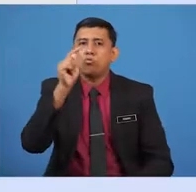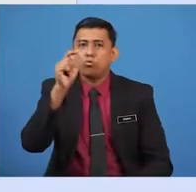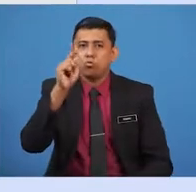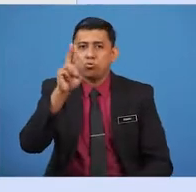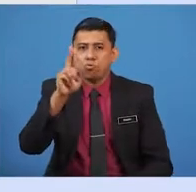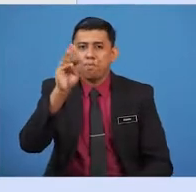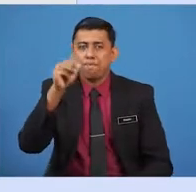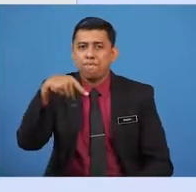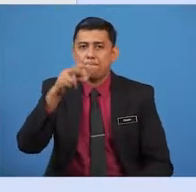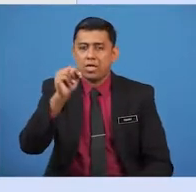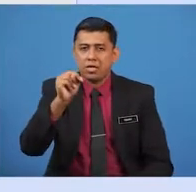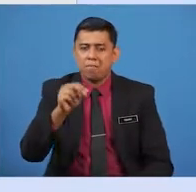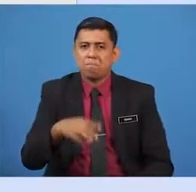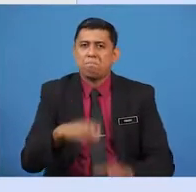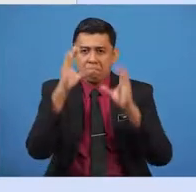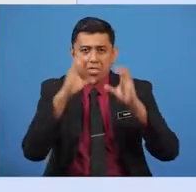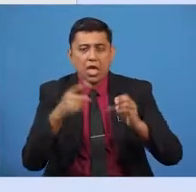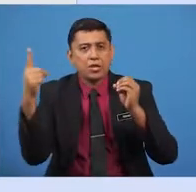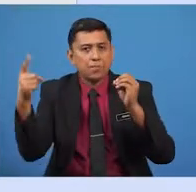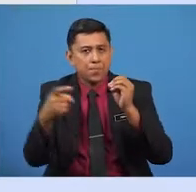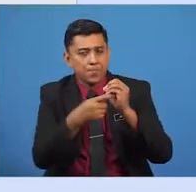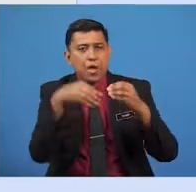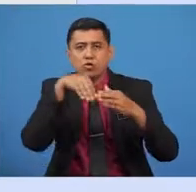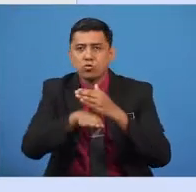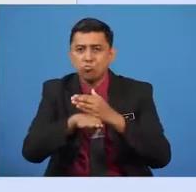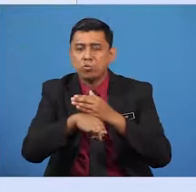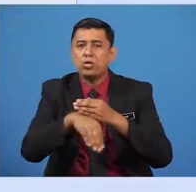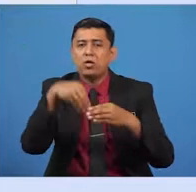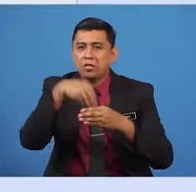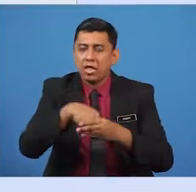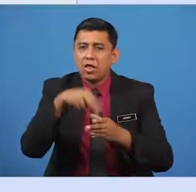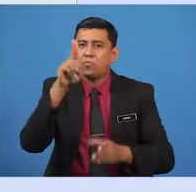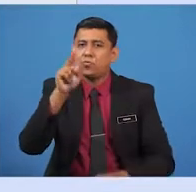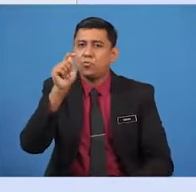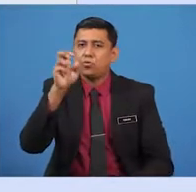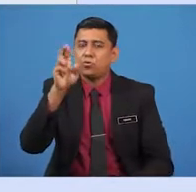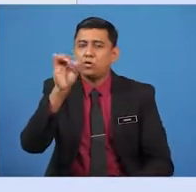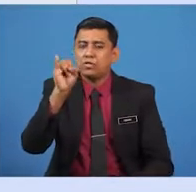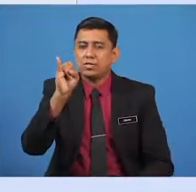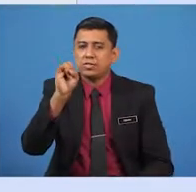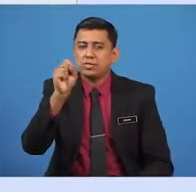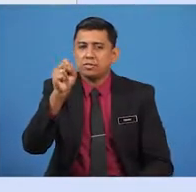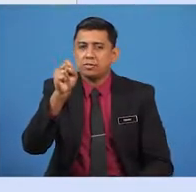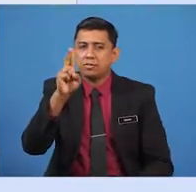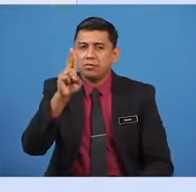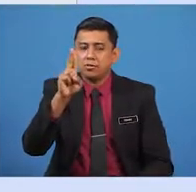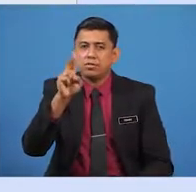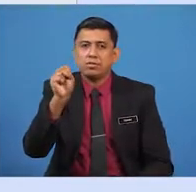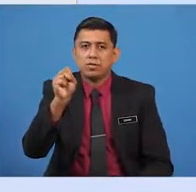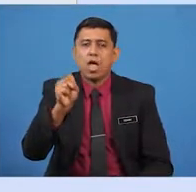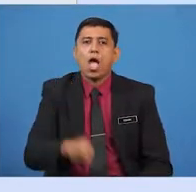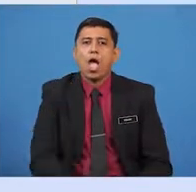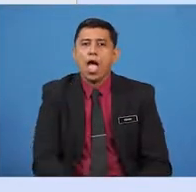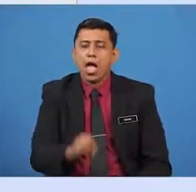secara persenyawaan in vitro dimasukkan ke dalam uterus ibu tumpang.